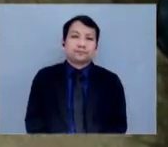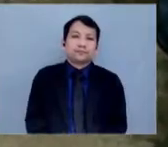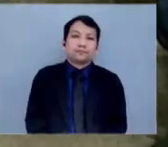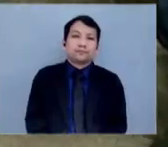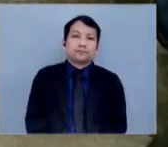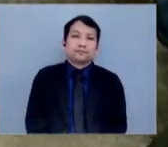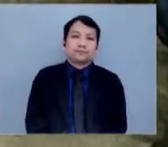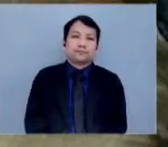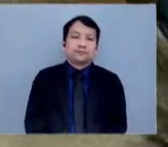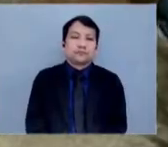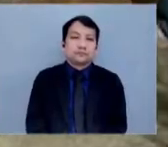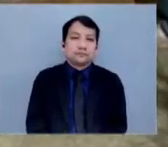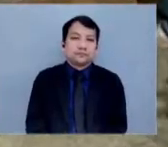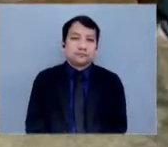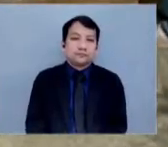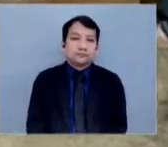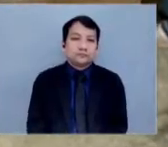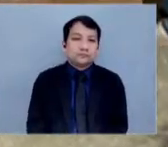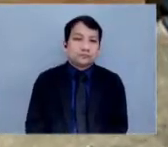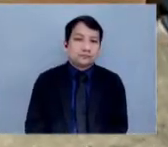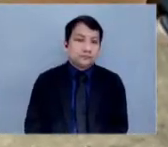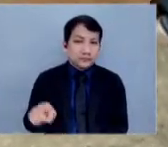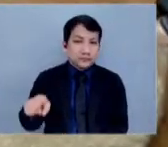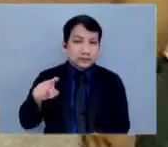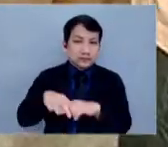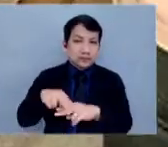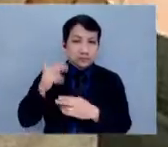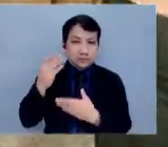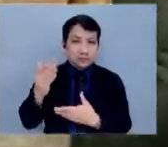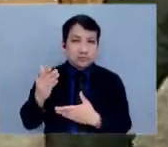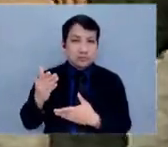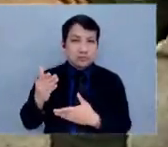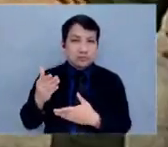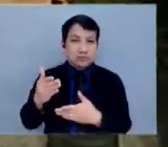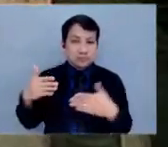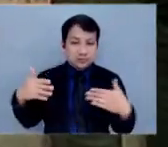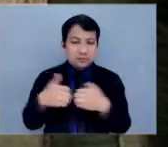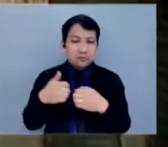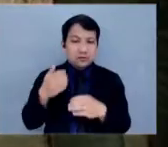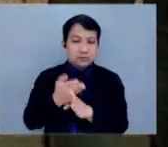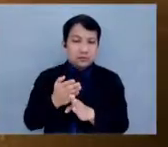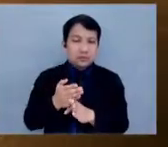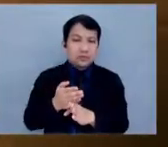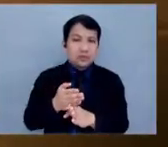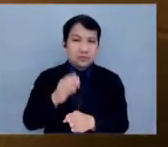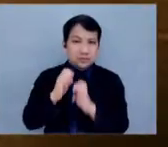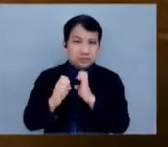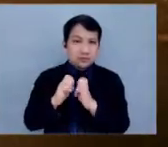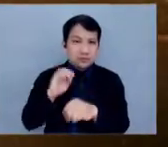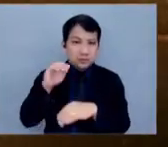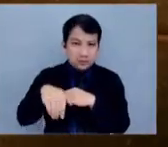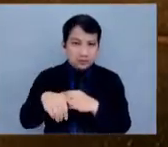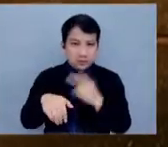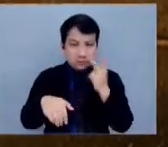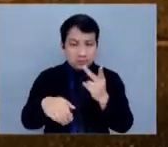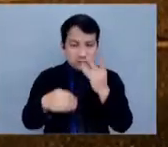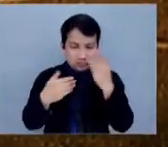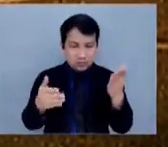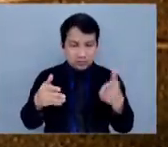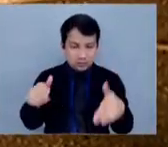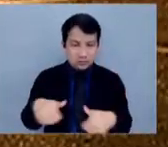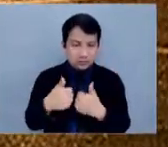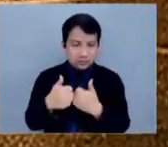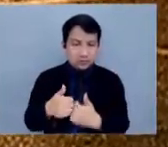Nakaupo sa kalsada ang rider na yan matapos mabangga ng bus sa EDSA Balintawak kagabi. Nangyari ang aksidente sa gitna